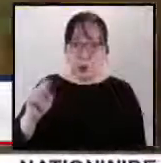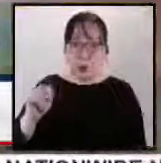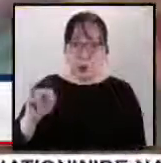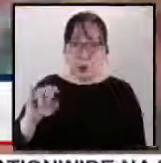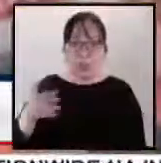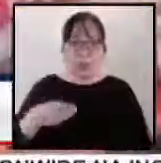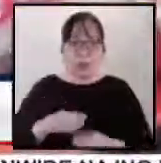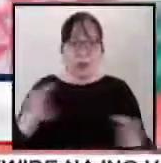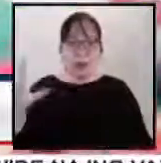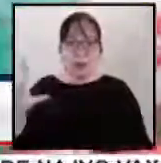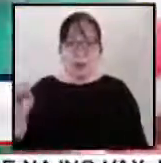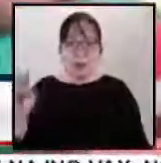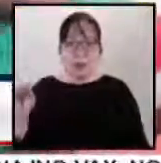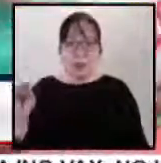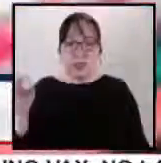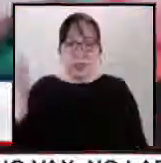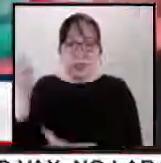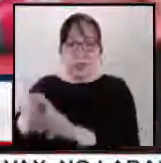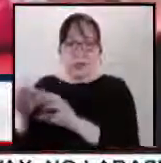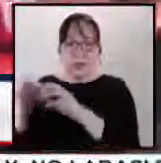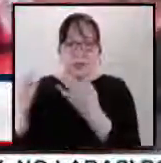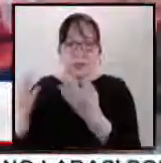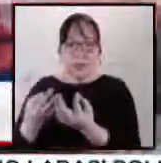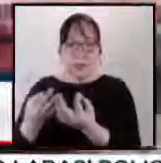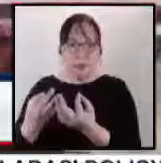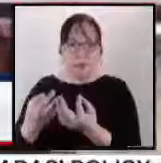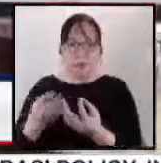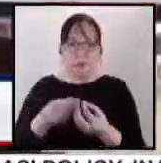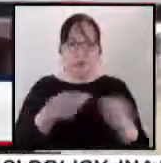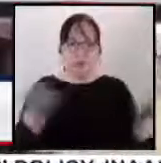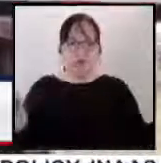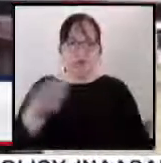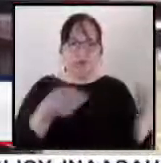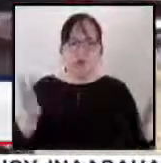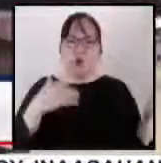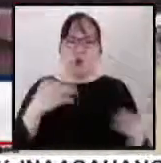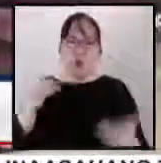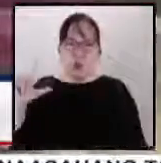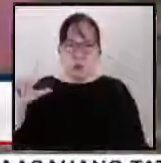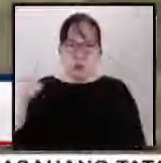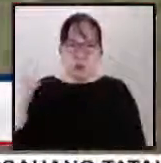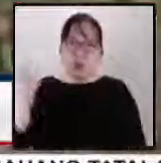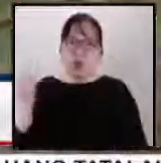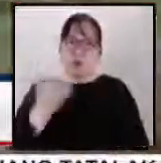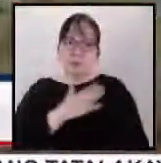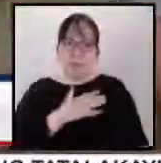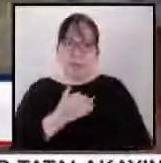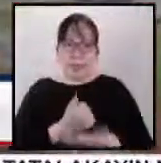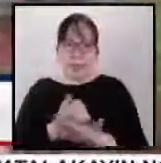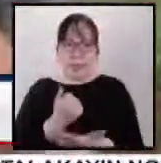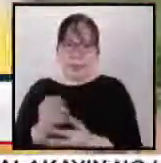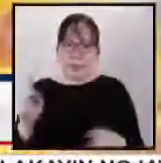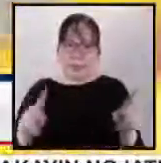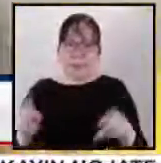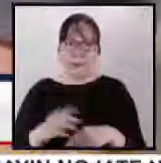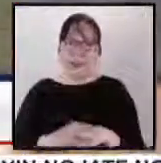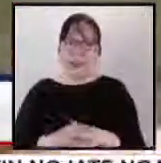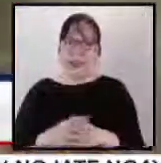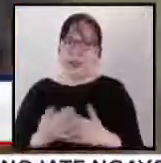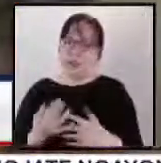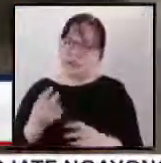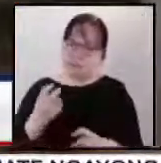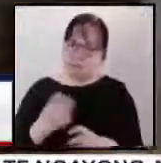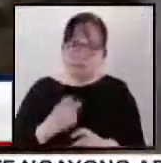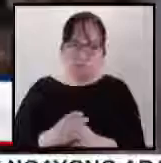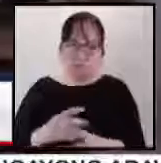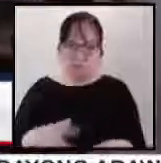ang ibinigay sa bawat pamilya sa pagnanais ng LGU na makatulong sa mga residente sa gitna ng kinaharap na pagsubok ng